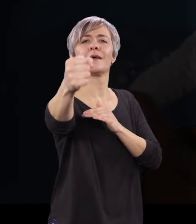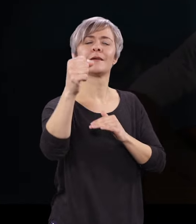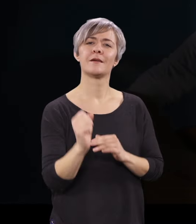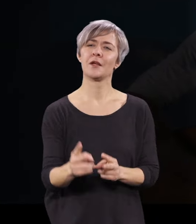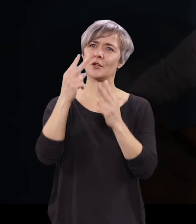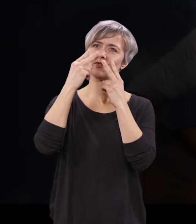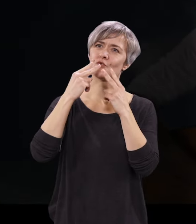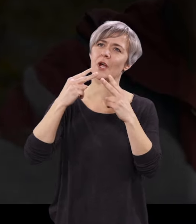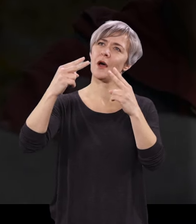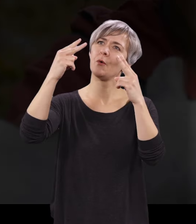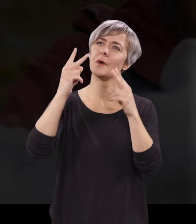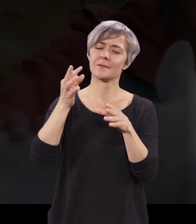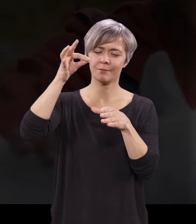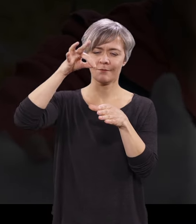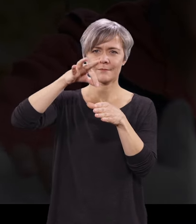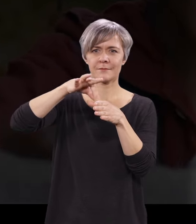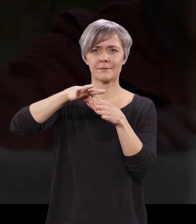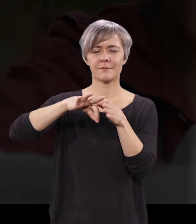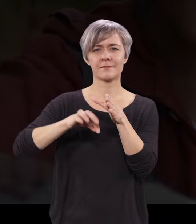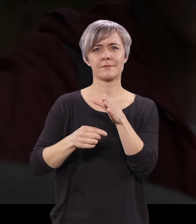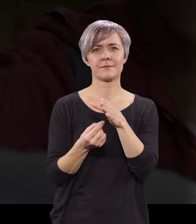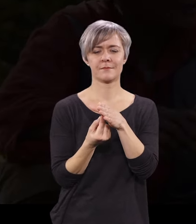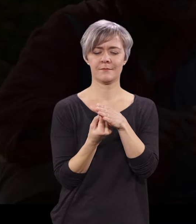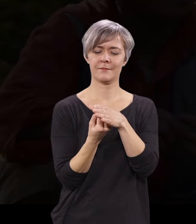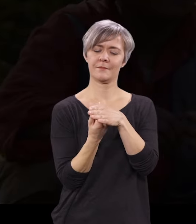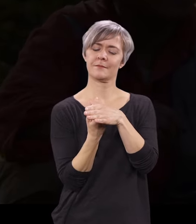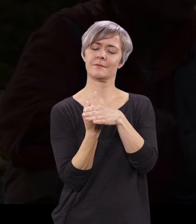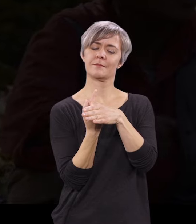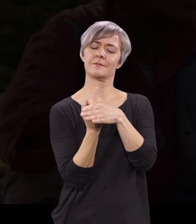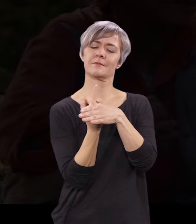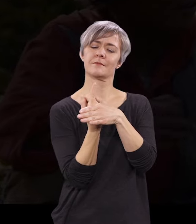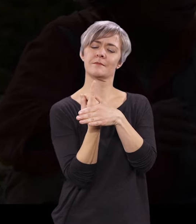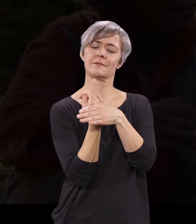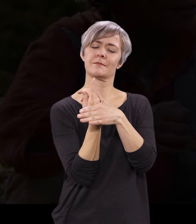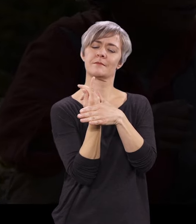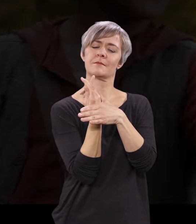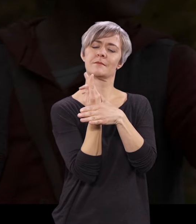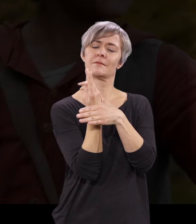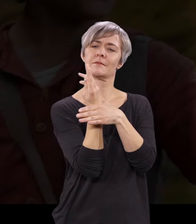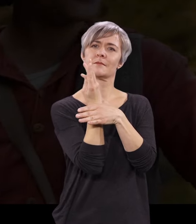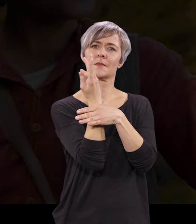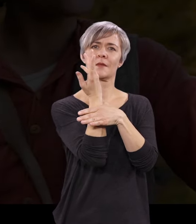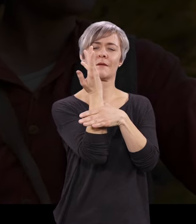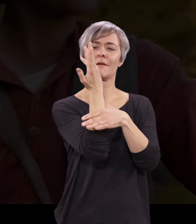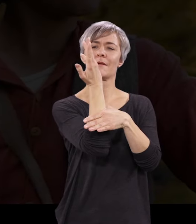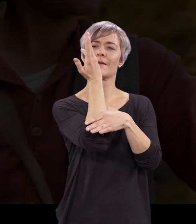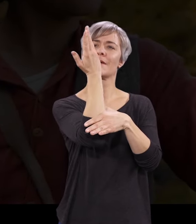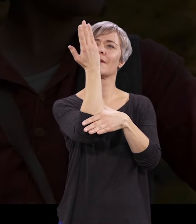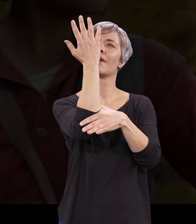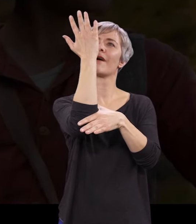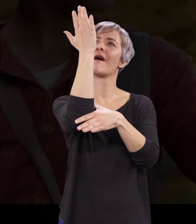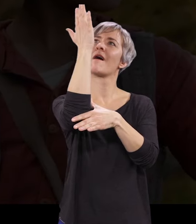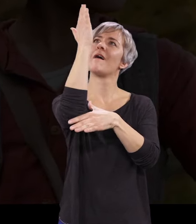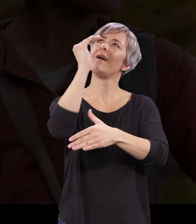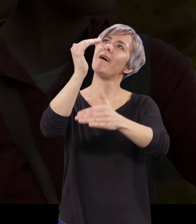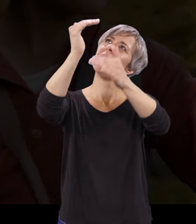Meer. Schau mal dem feinen Zweig beim Wachsen zu. Aus dem gibt's einen Baum bis weit